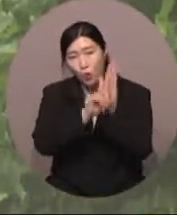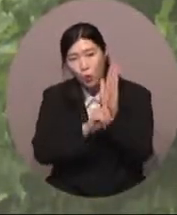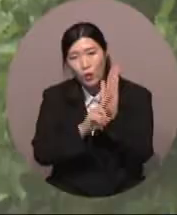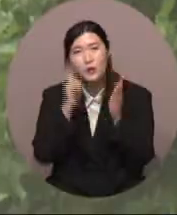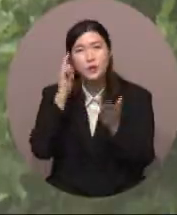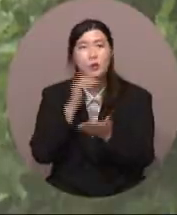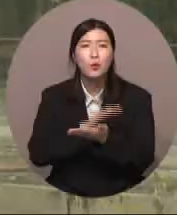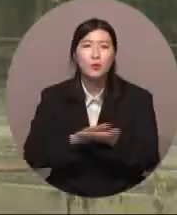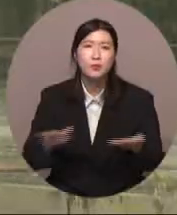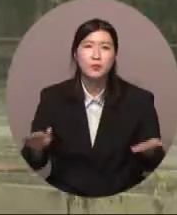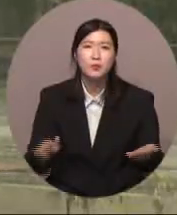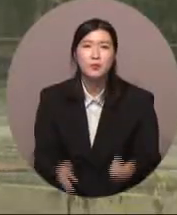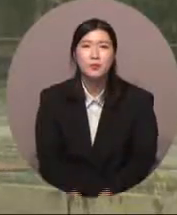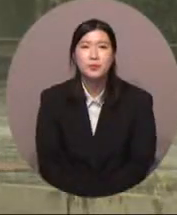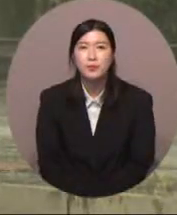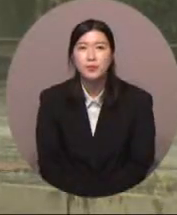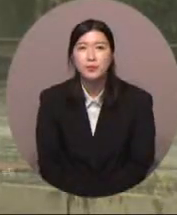모두 해제 됐습니다